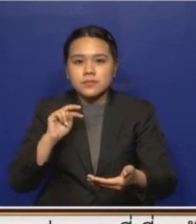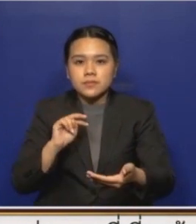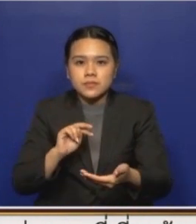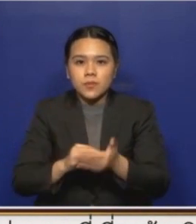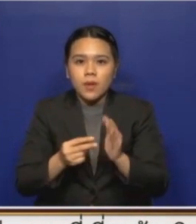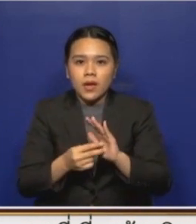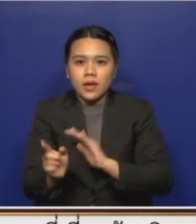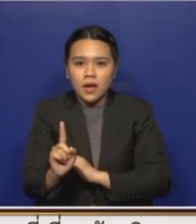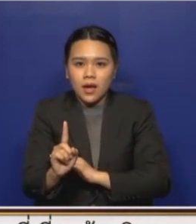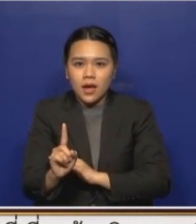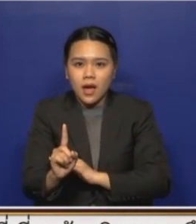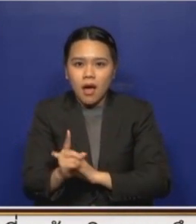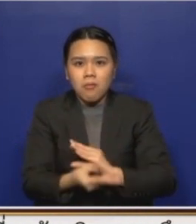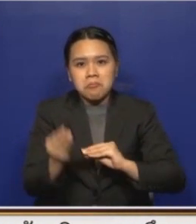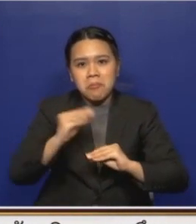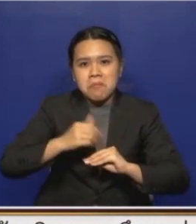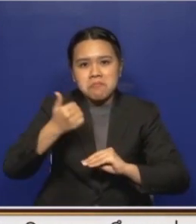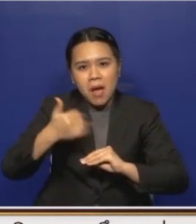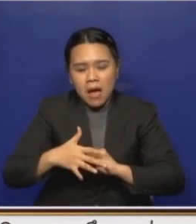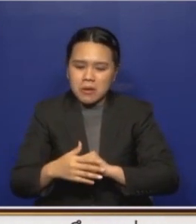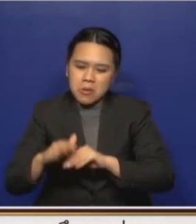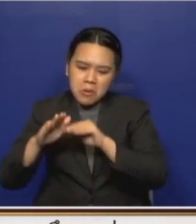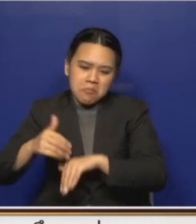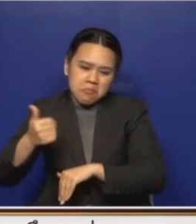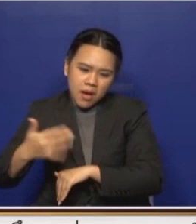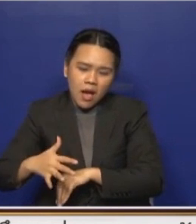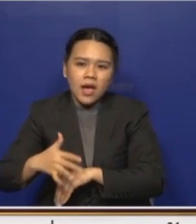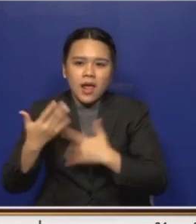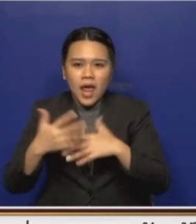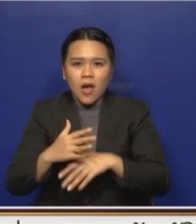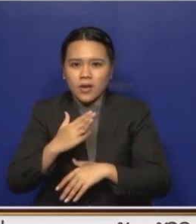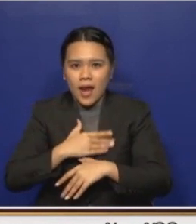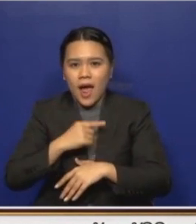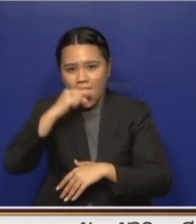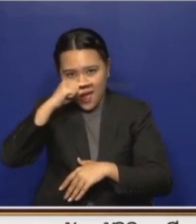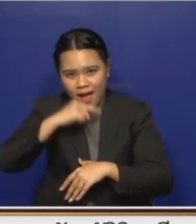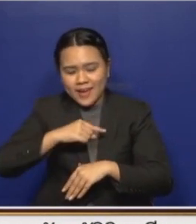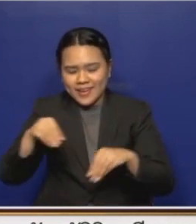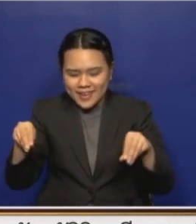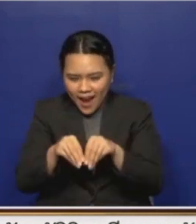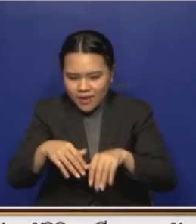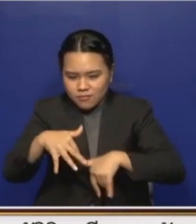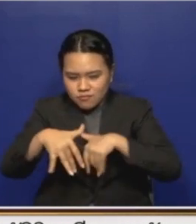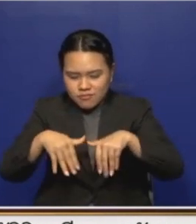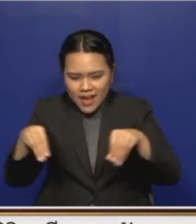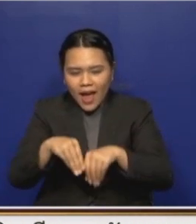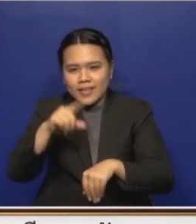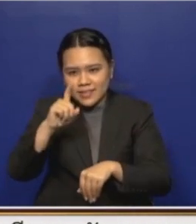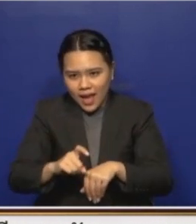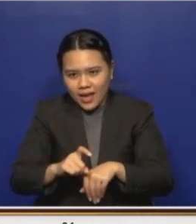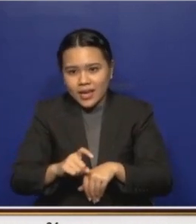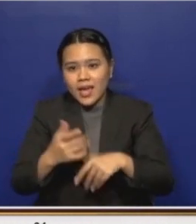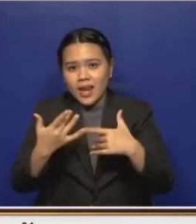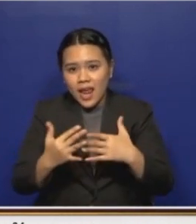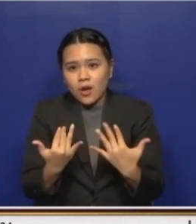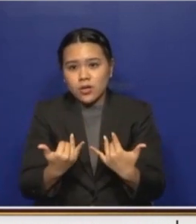พูดแตะรายละเอียดแม้กระทั่งเรื่องค่ารถไฟฟ้าฮะเพื่อนสสได้วิจารณ์กันแล้วฮะร้อยกว่าบ